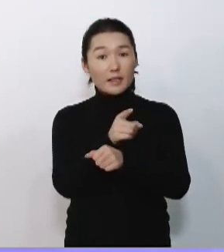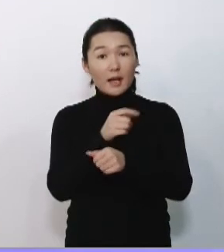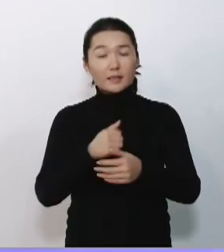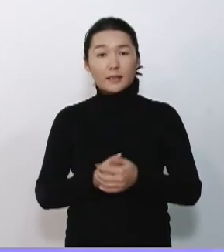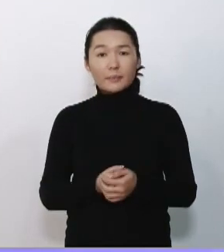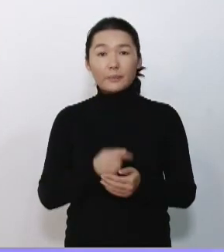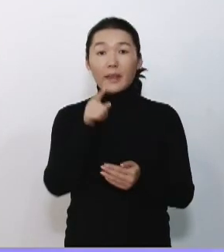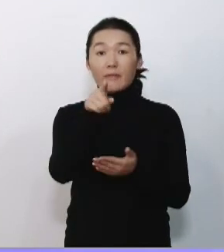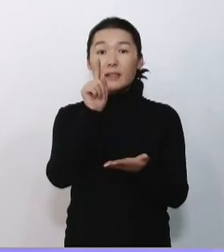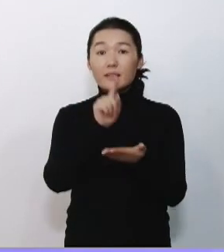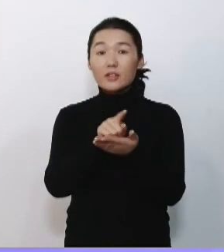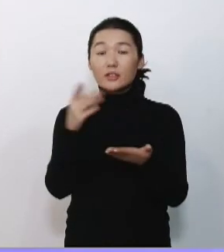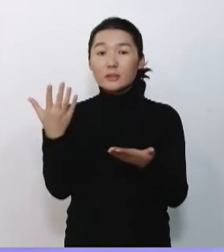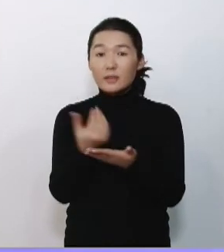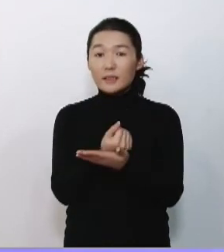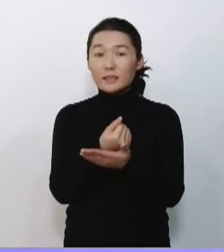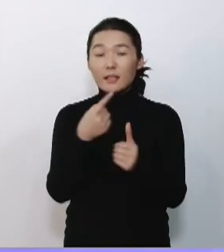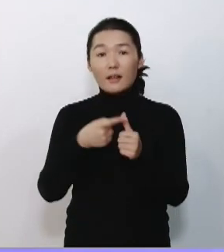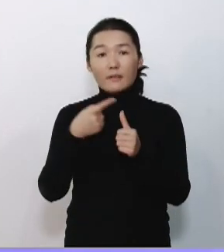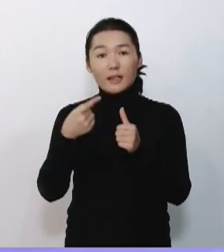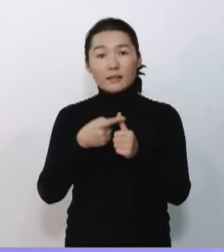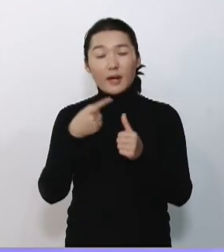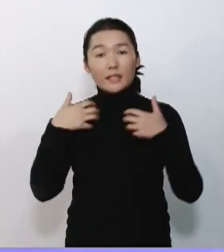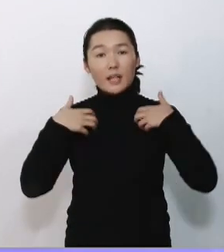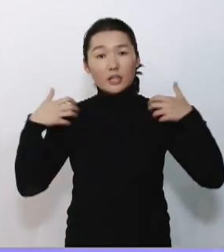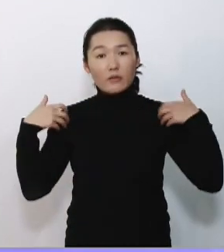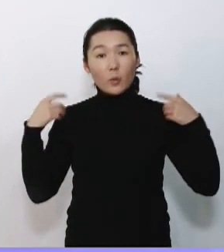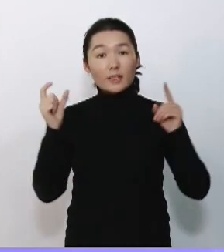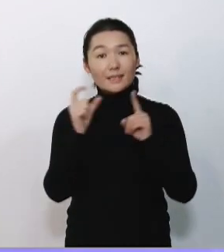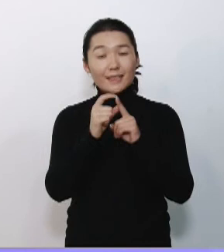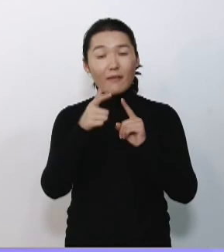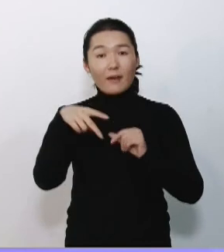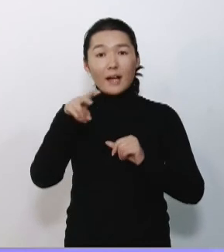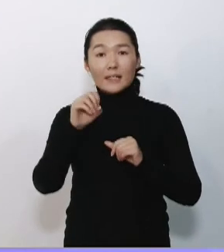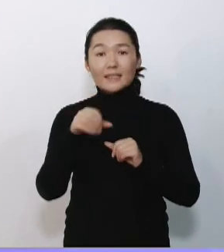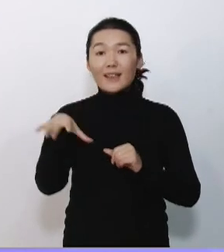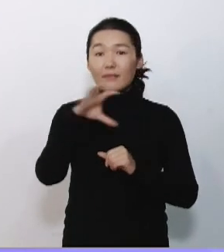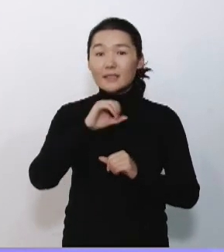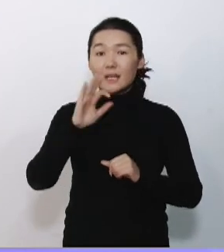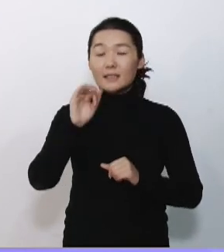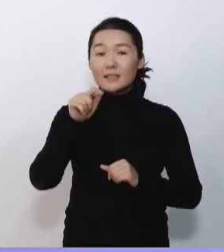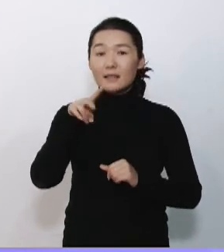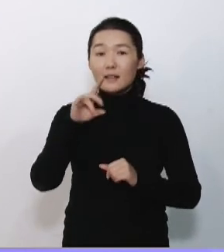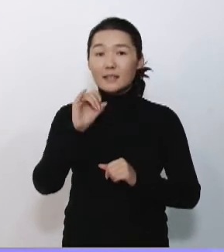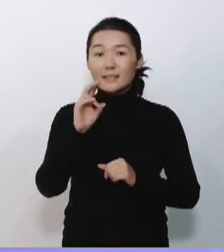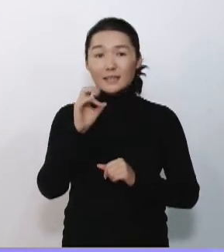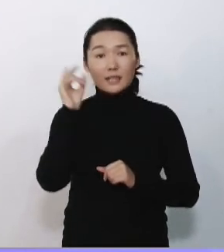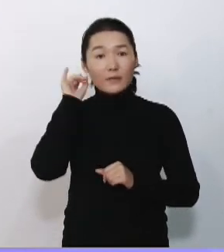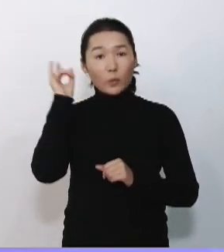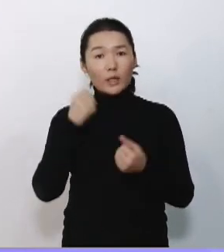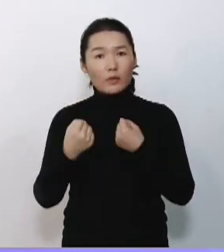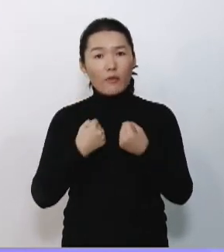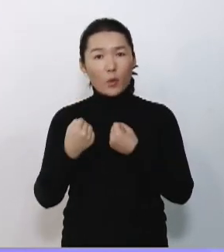Вы должны найти в названиях животных слова, где все согласные звуки твердые.